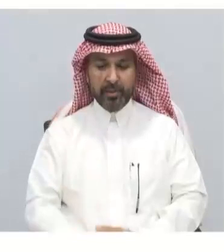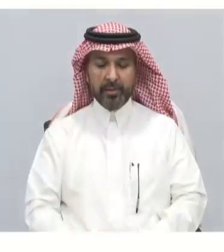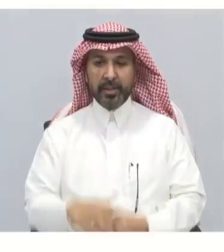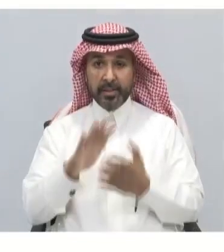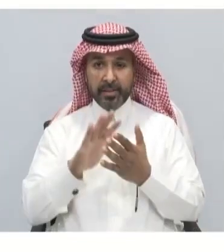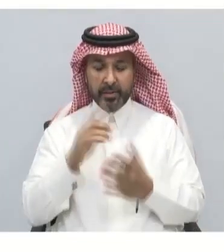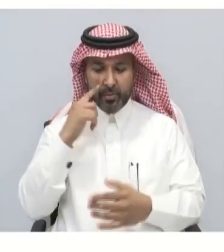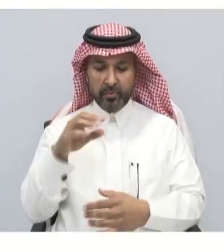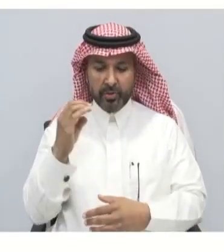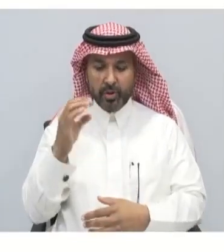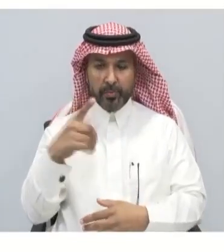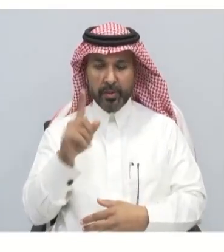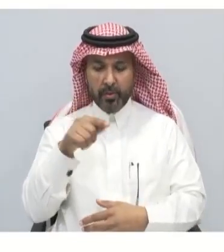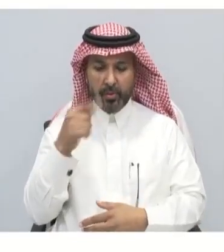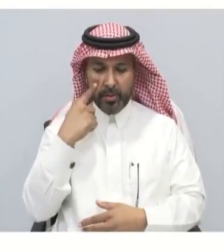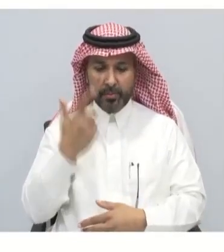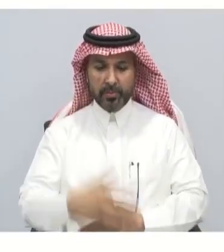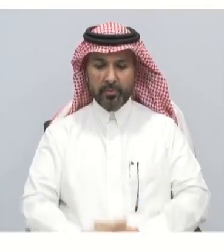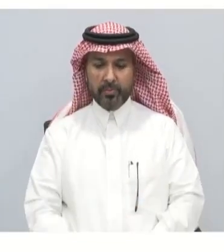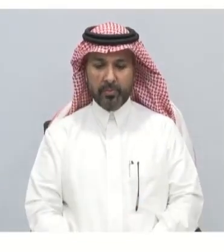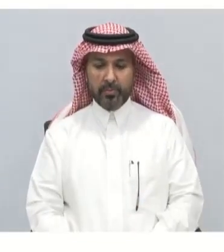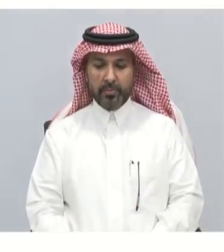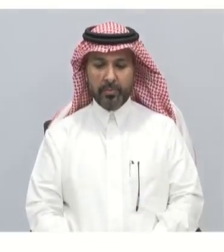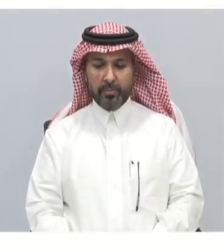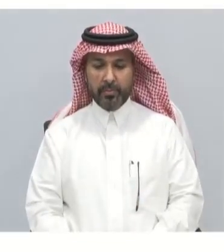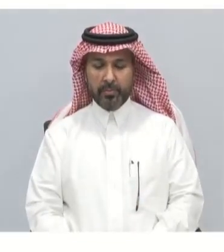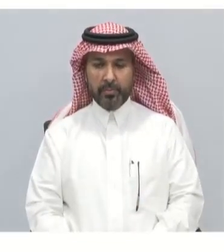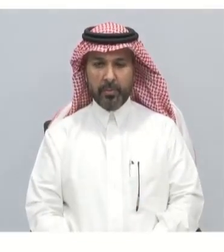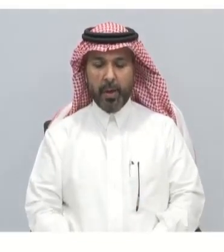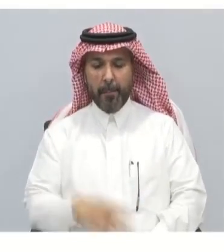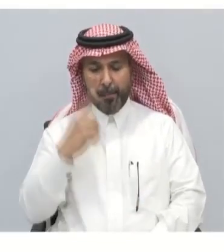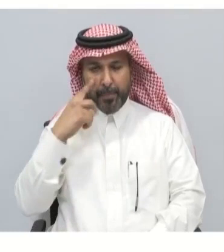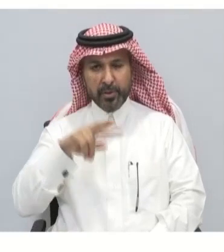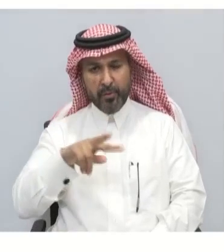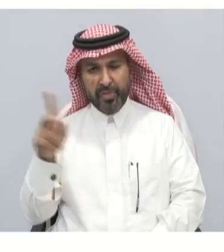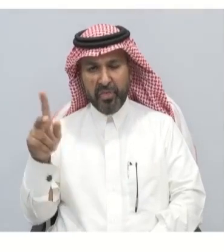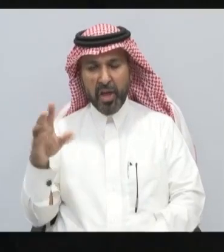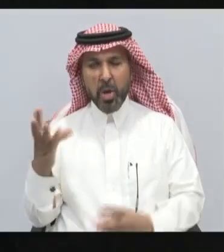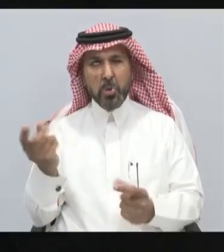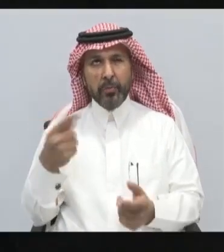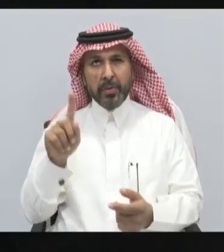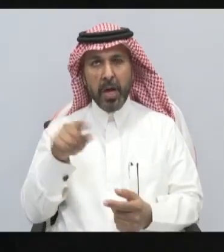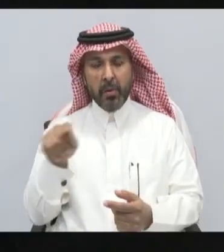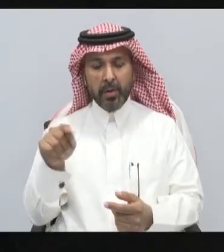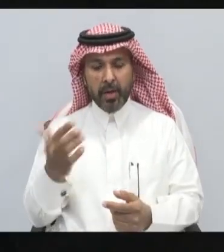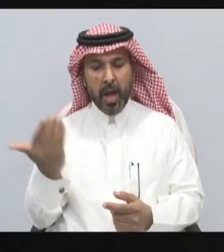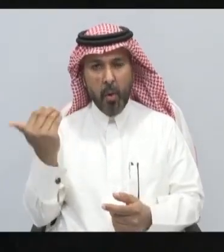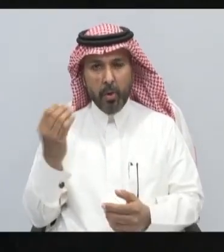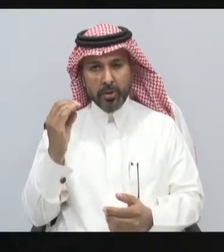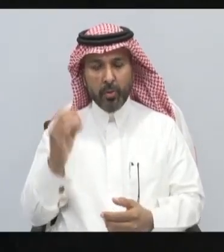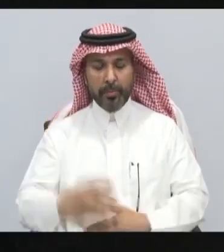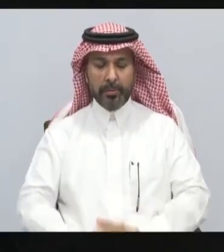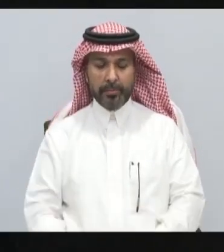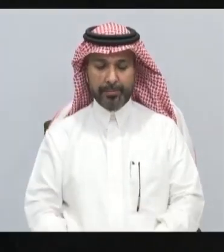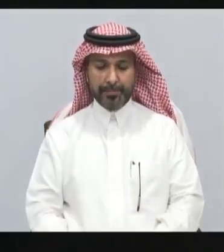نتحقق ايضا راح نفرض اعداد اخ اخرى ونشوف هل يعني